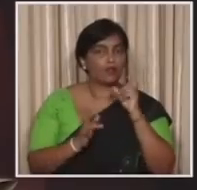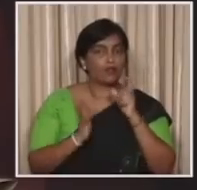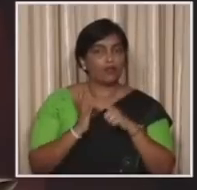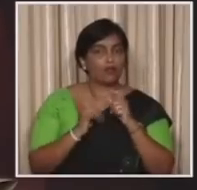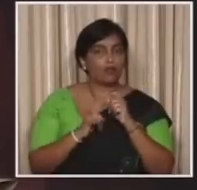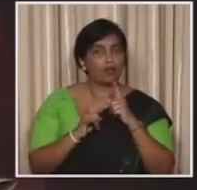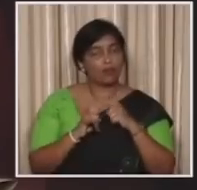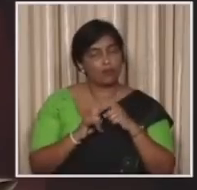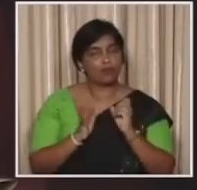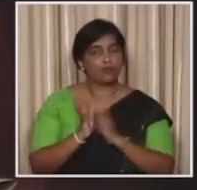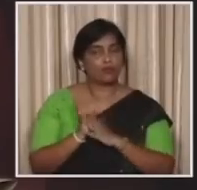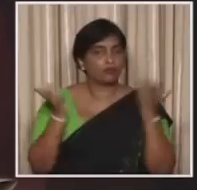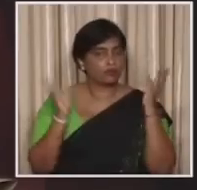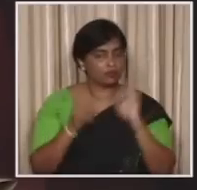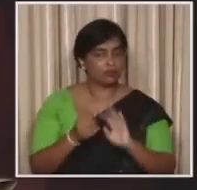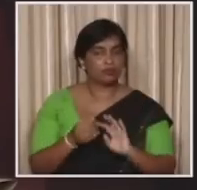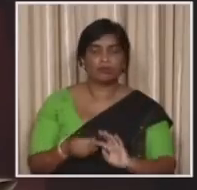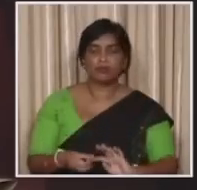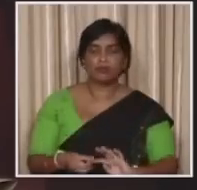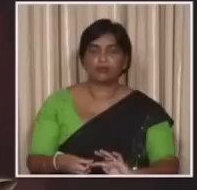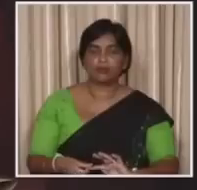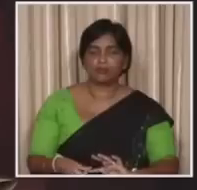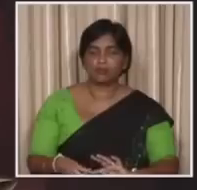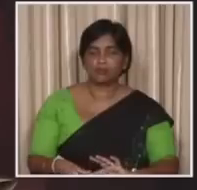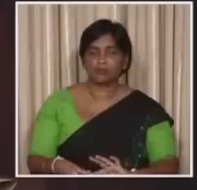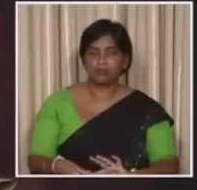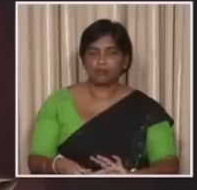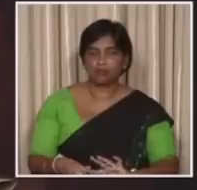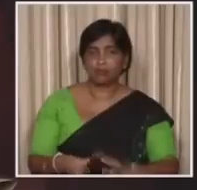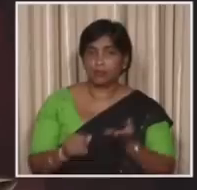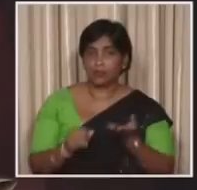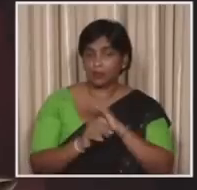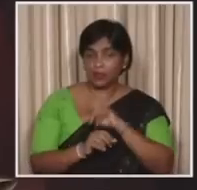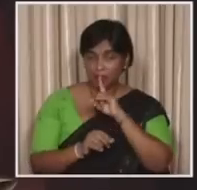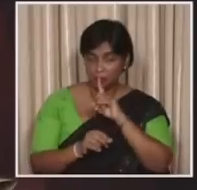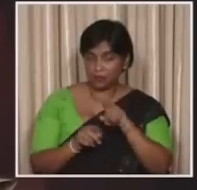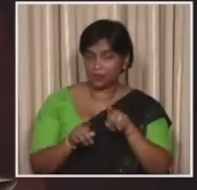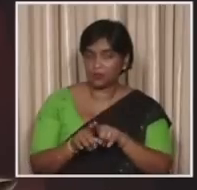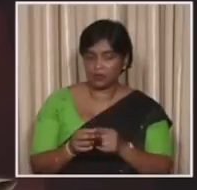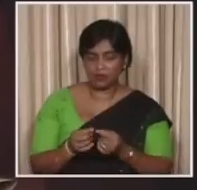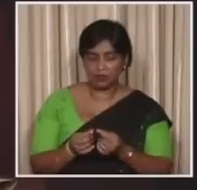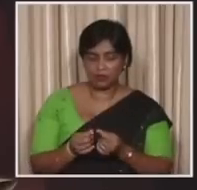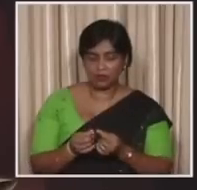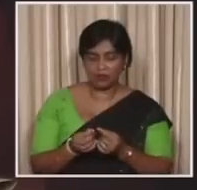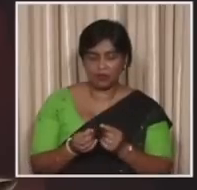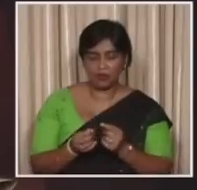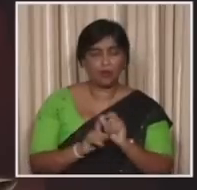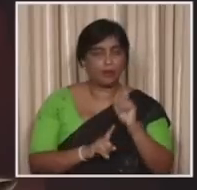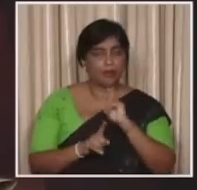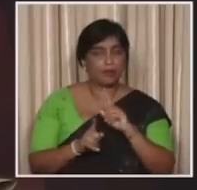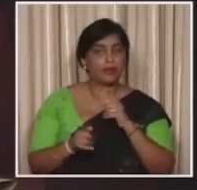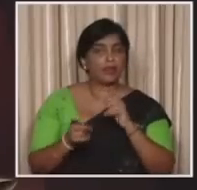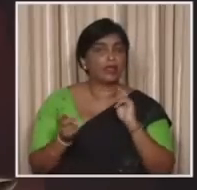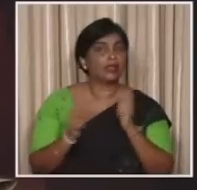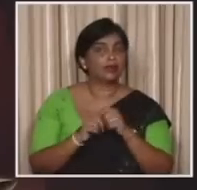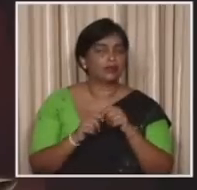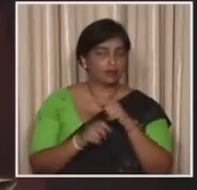එකක් ඔබතුමා කැඳවලා විශේෂයෙන්ම මම පෙර කිව්ව ආකාරයට Parliamentarians for cricket.